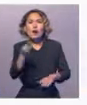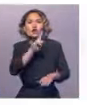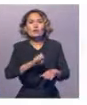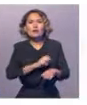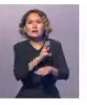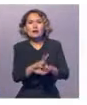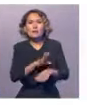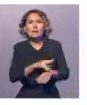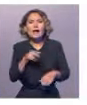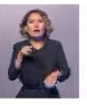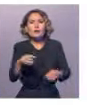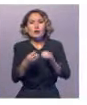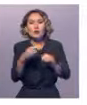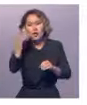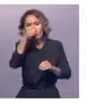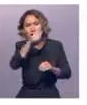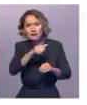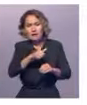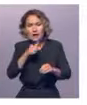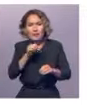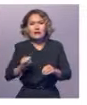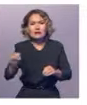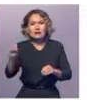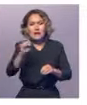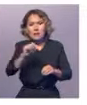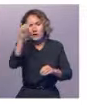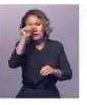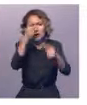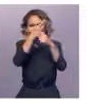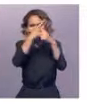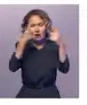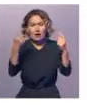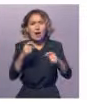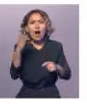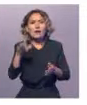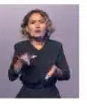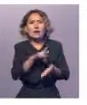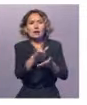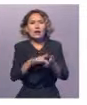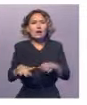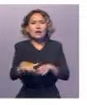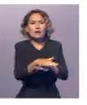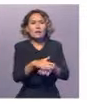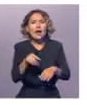жылы тамыздың біріндегі дерек бойынша өңірдегі жалпы халық саны